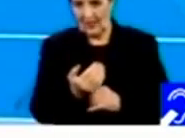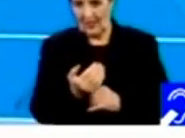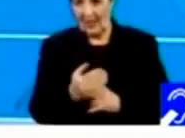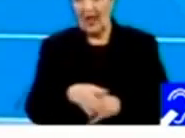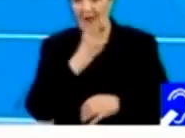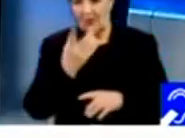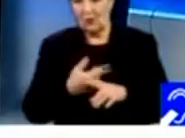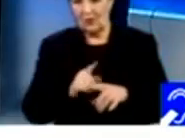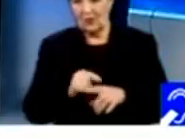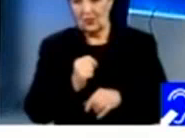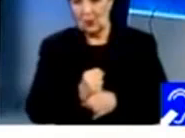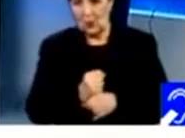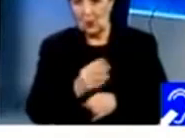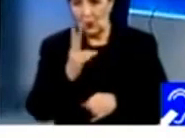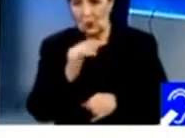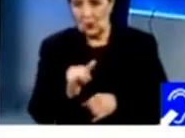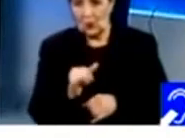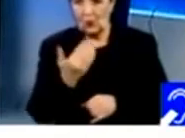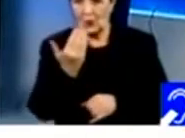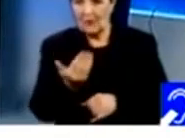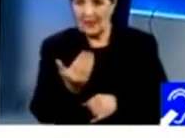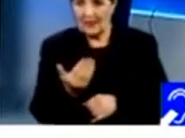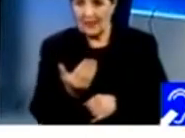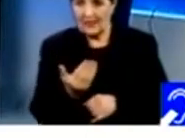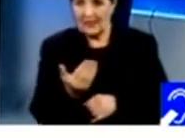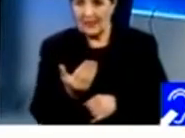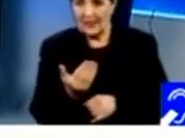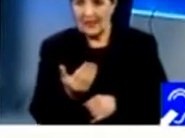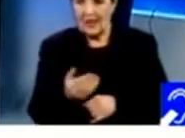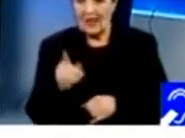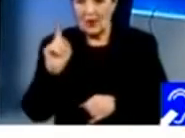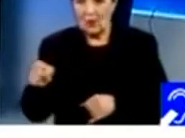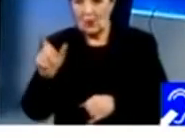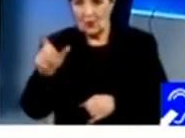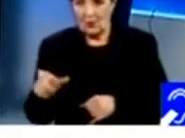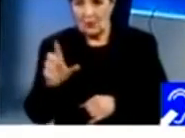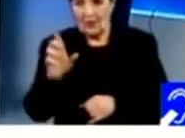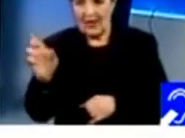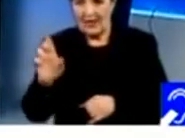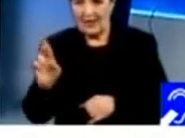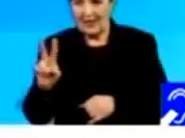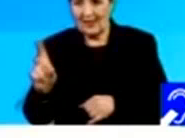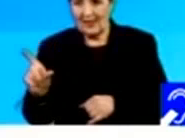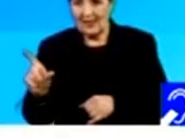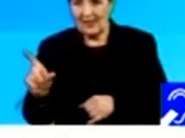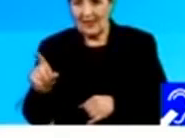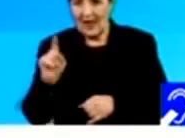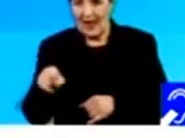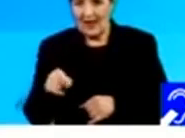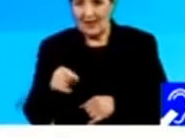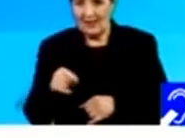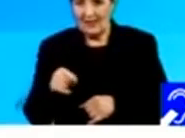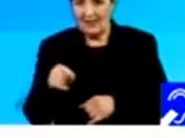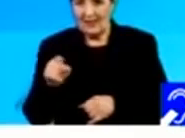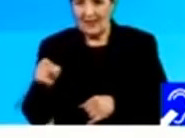dumneata ai sucit cuțitul. N-am sucit niciun cuțit. Dumneata ai dus cuțitul cu care Berdilo a străpuns,